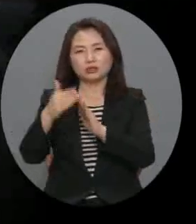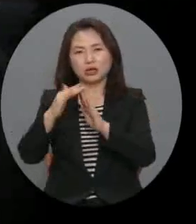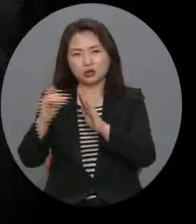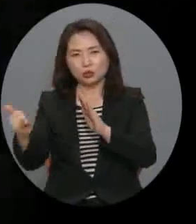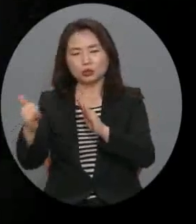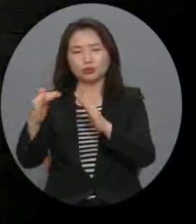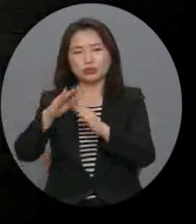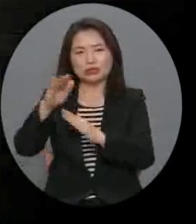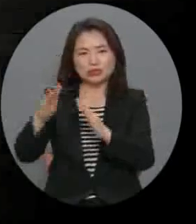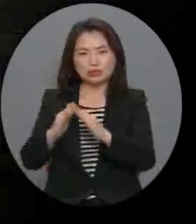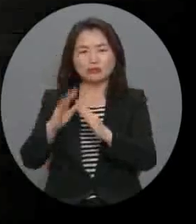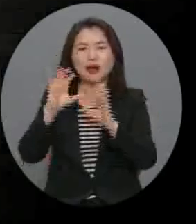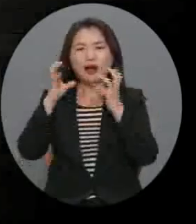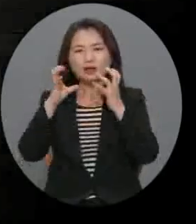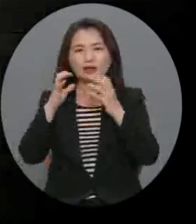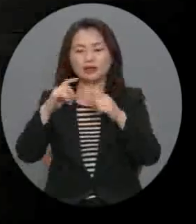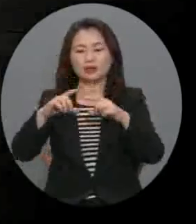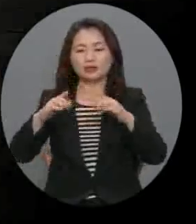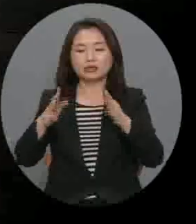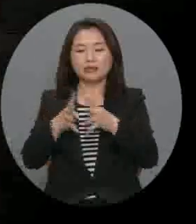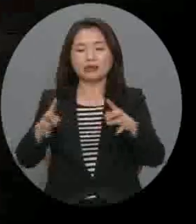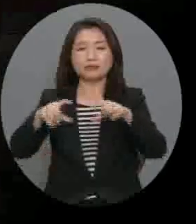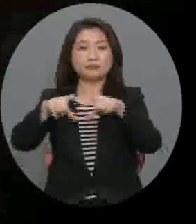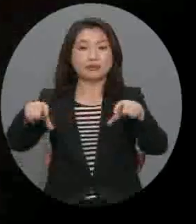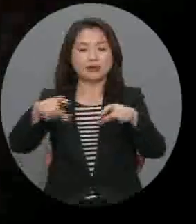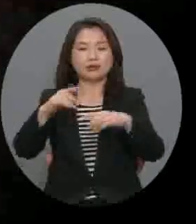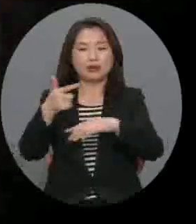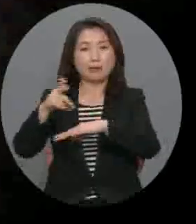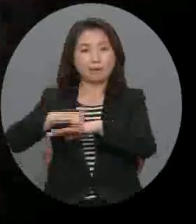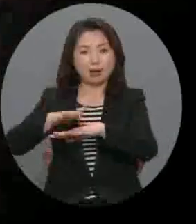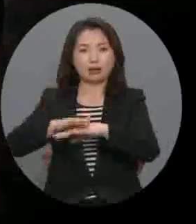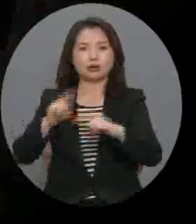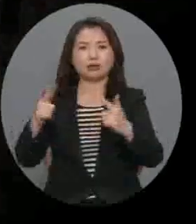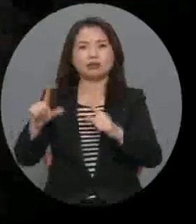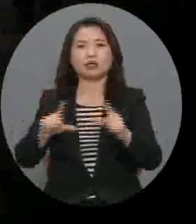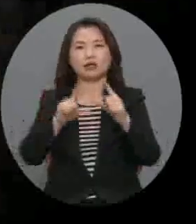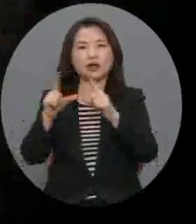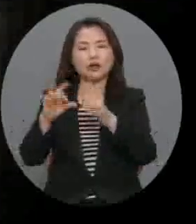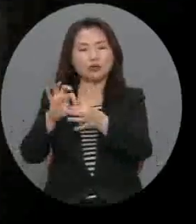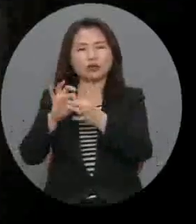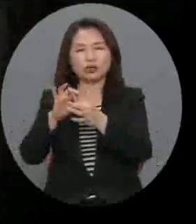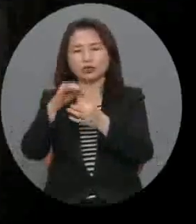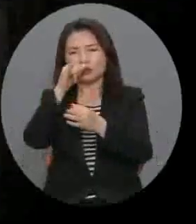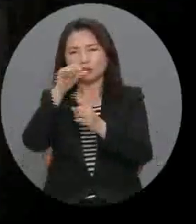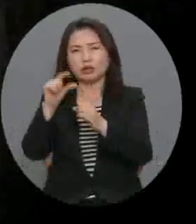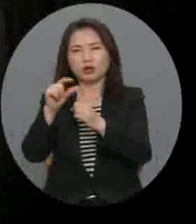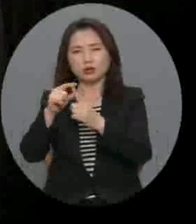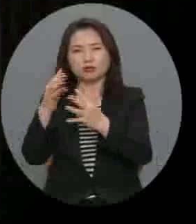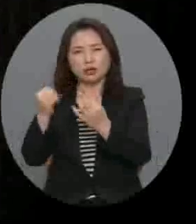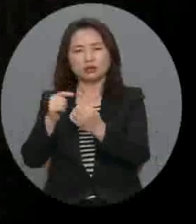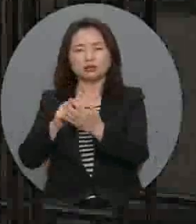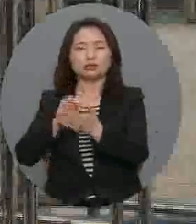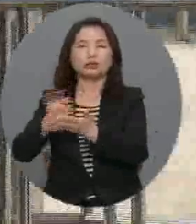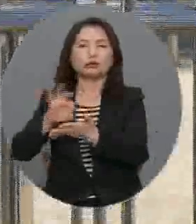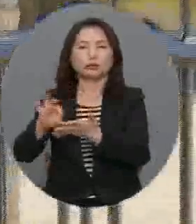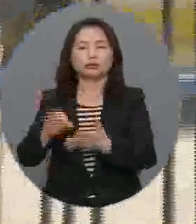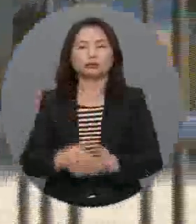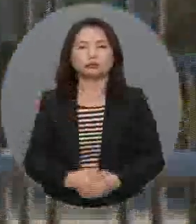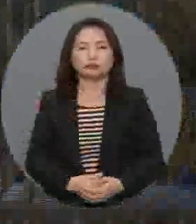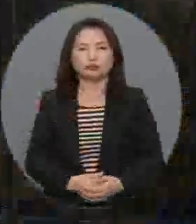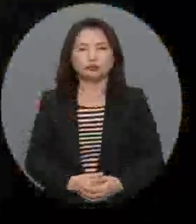우리 집, 아이, 베란다, 텃밭같이 달라진 생활과 관계에 주목하는 특징을 보였습니다.